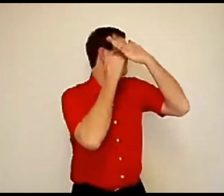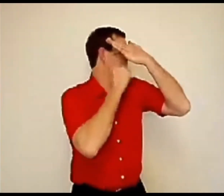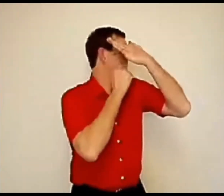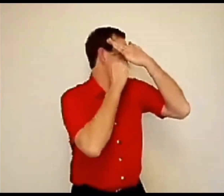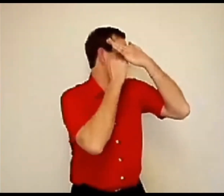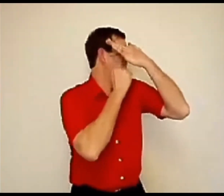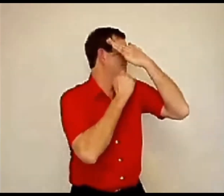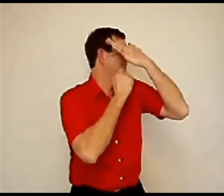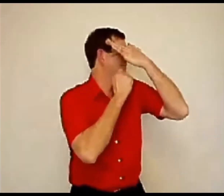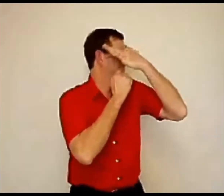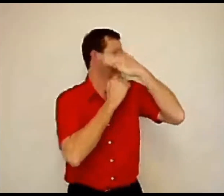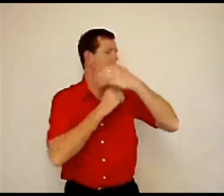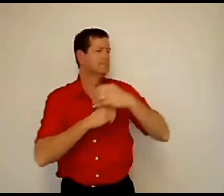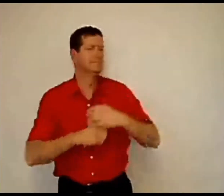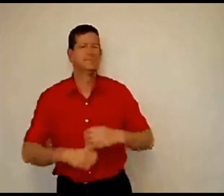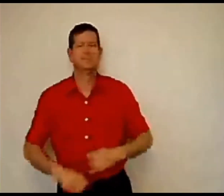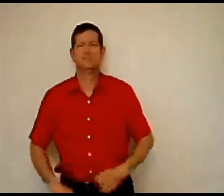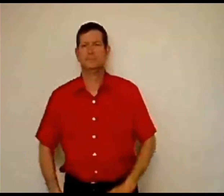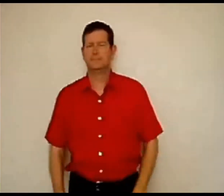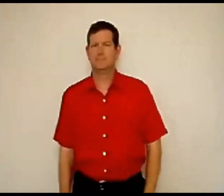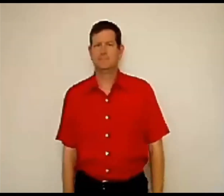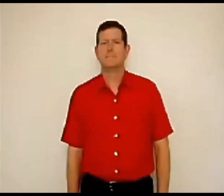Se raser.